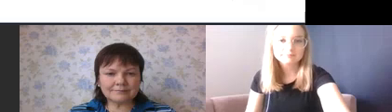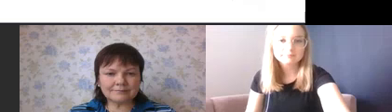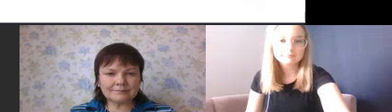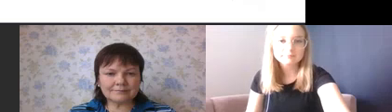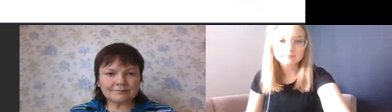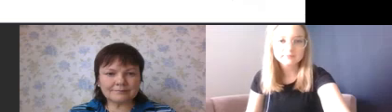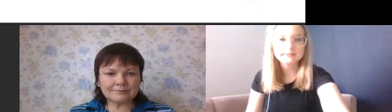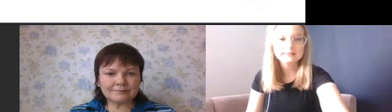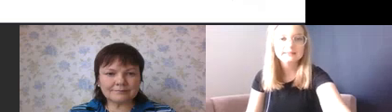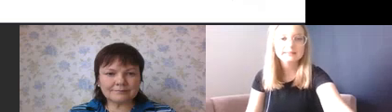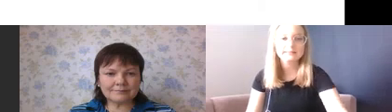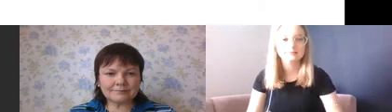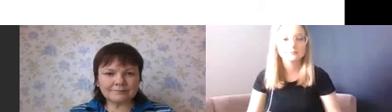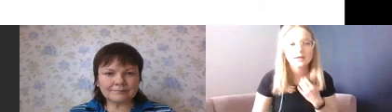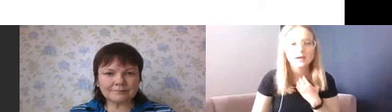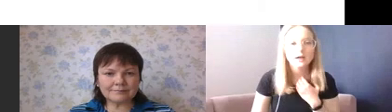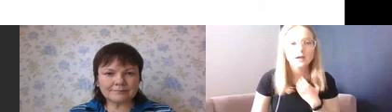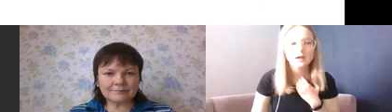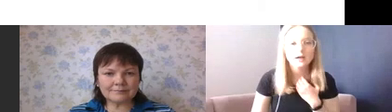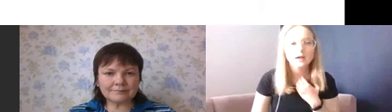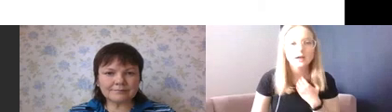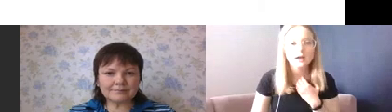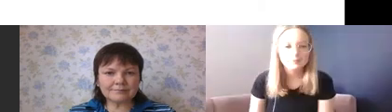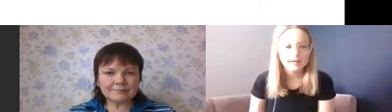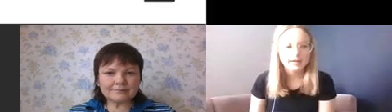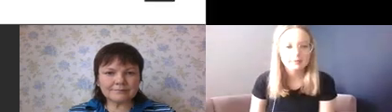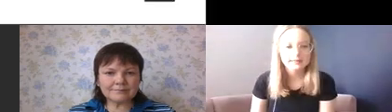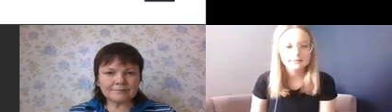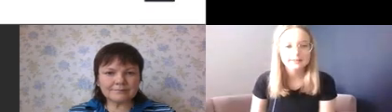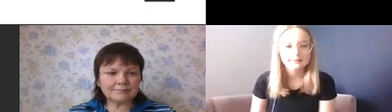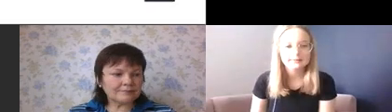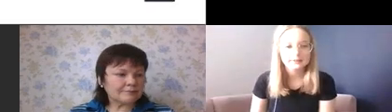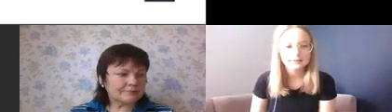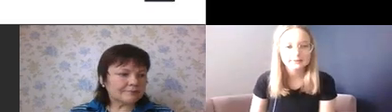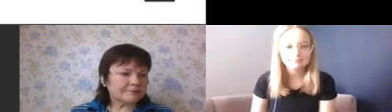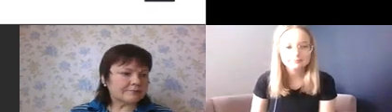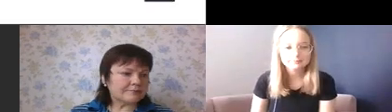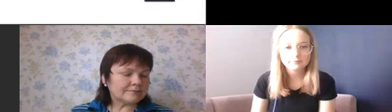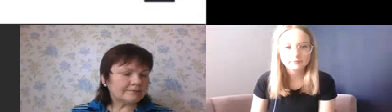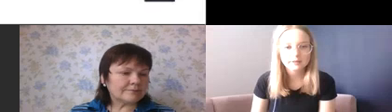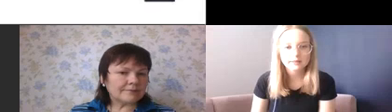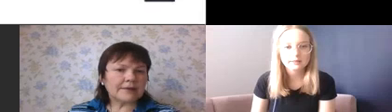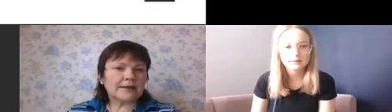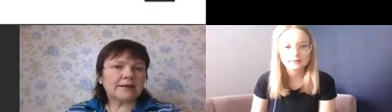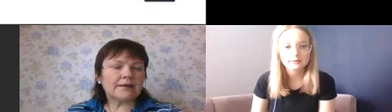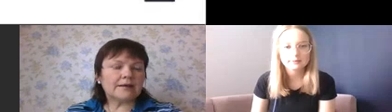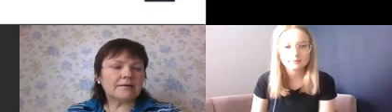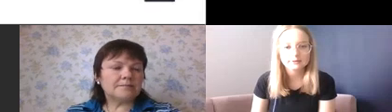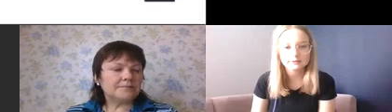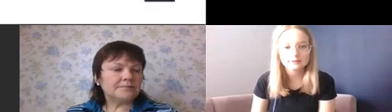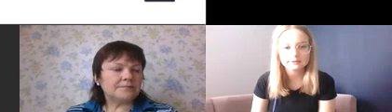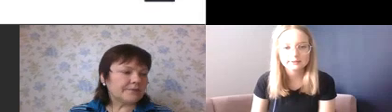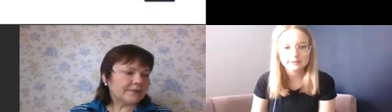ja nii. Aga panen slaidid tagasi.